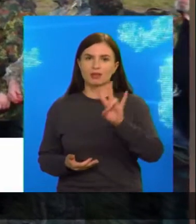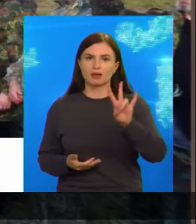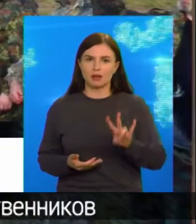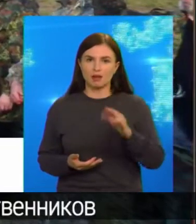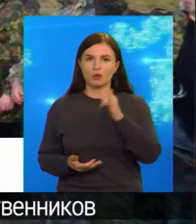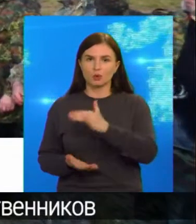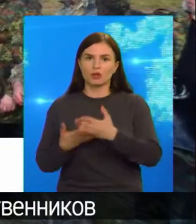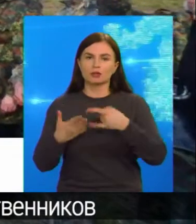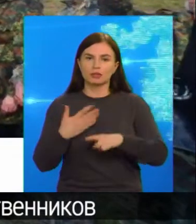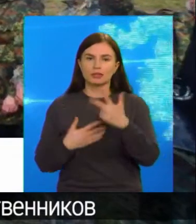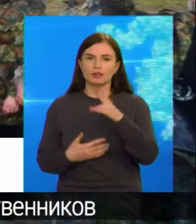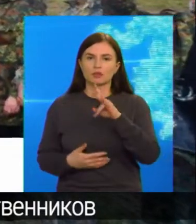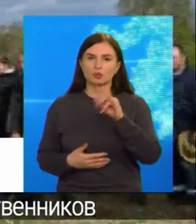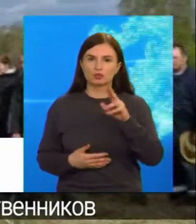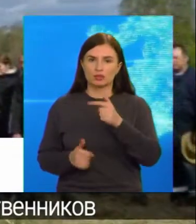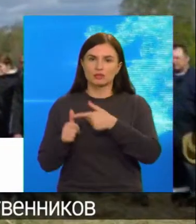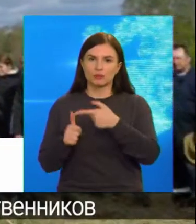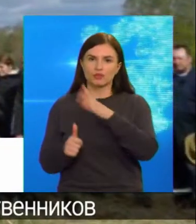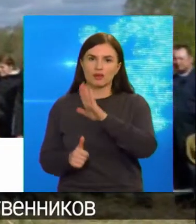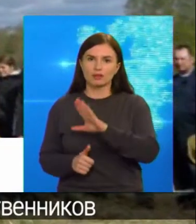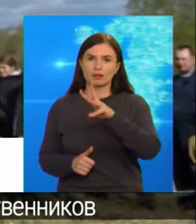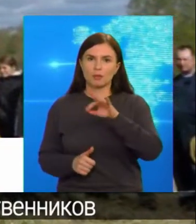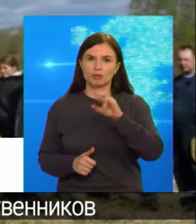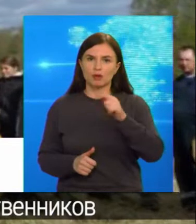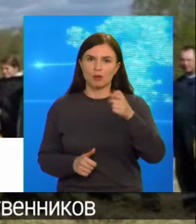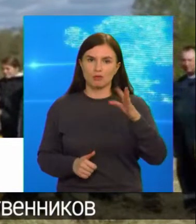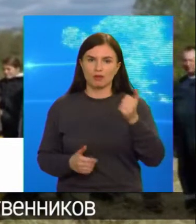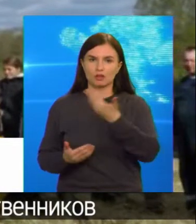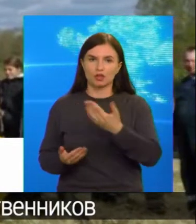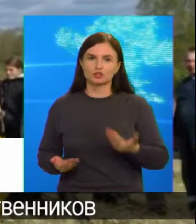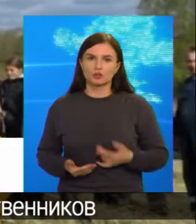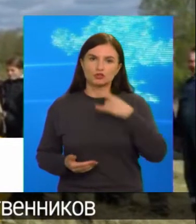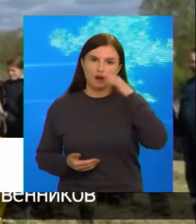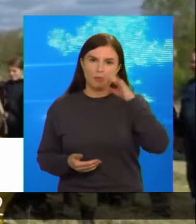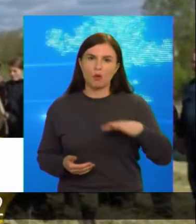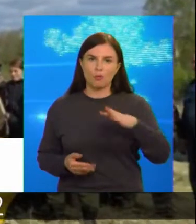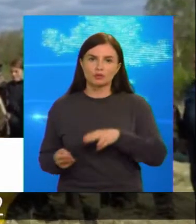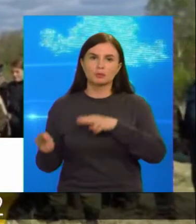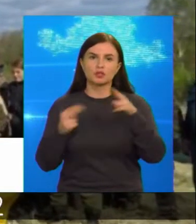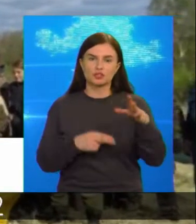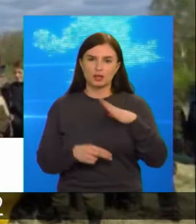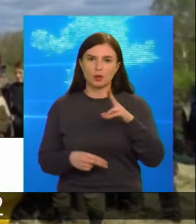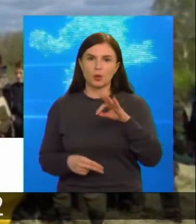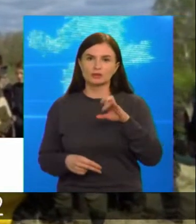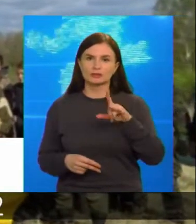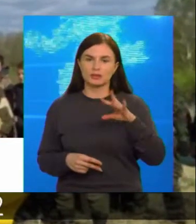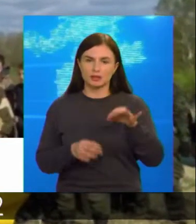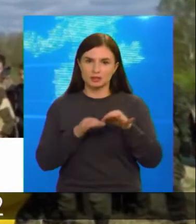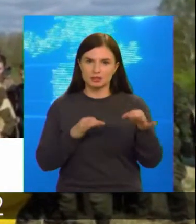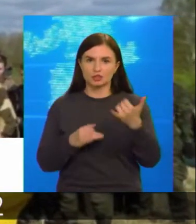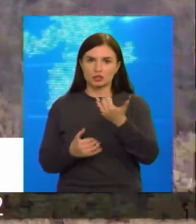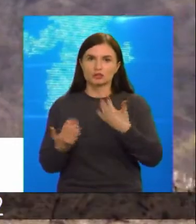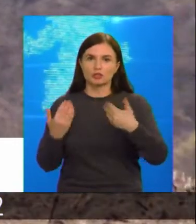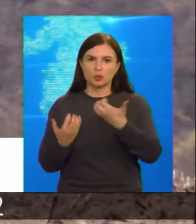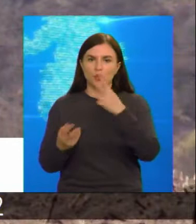внучки. Одну из них зовут Валентина Монахова. Женщина проживает в Челябинской области и приезжает в село Костыли. Именно ее ищут волонтеры, чтобы